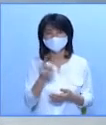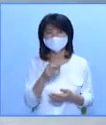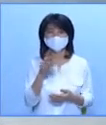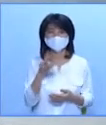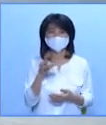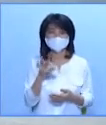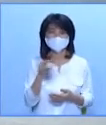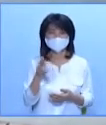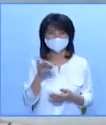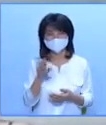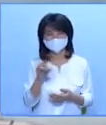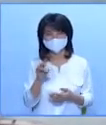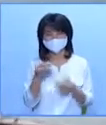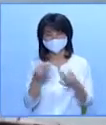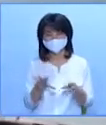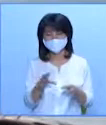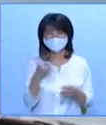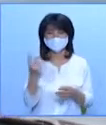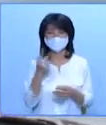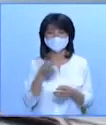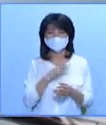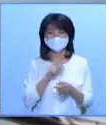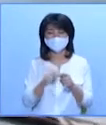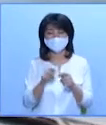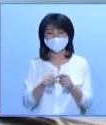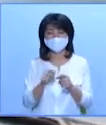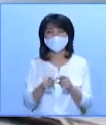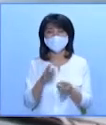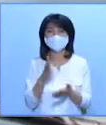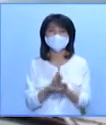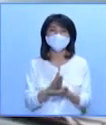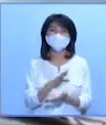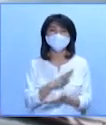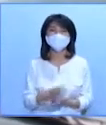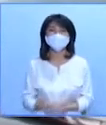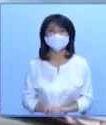а с планшета так. Я смотрите, сейчас будем проверять по базе вас, Сергей.